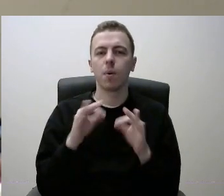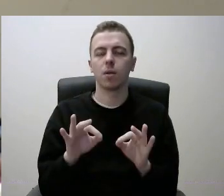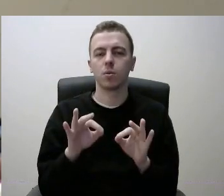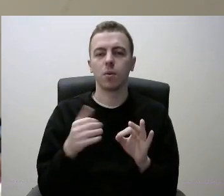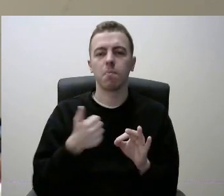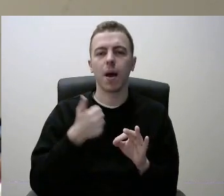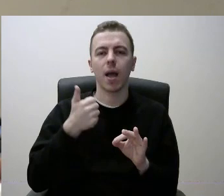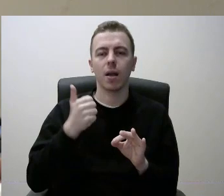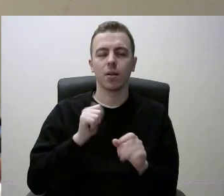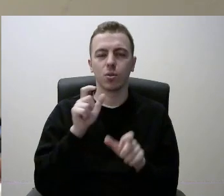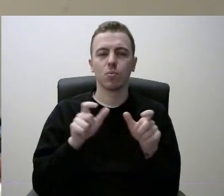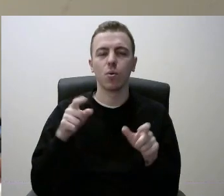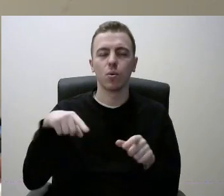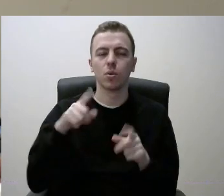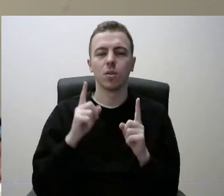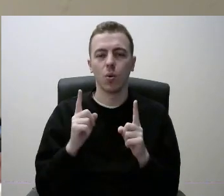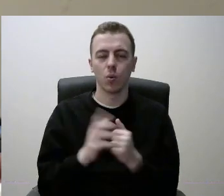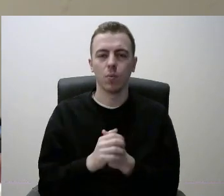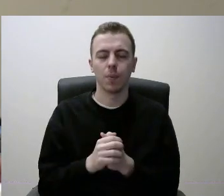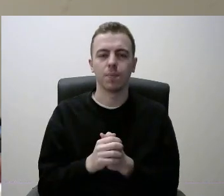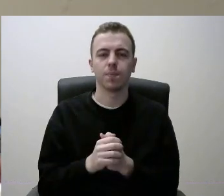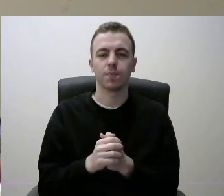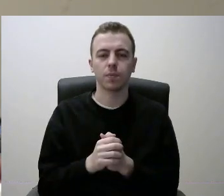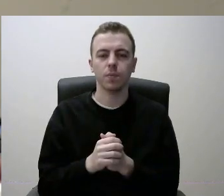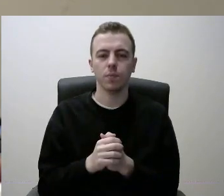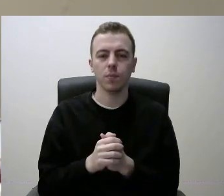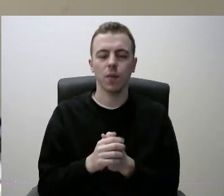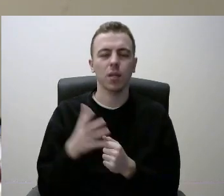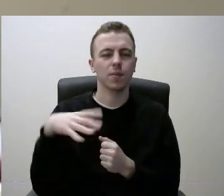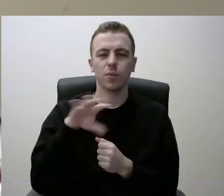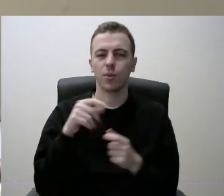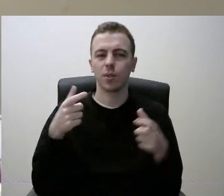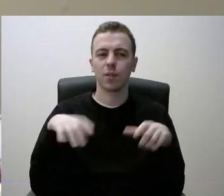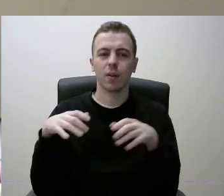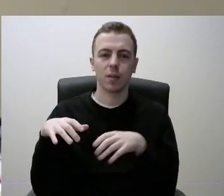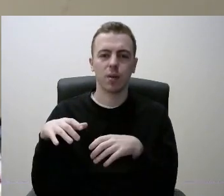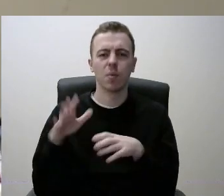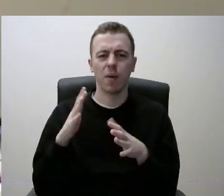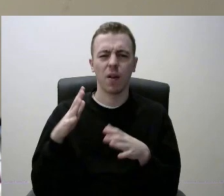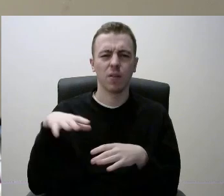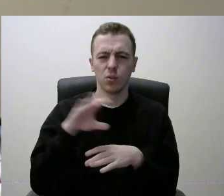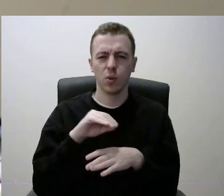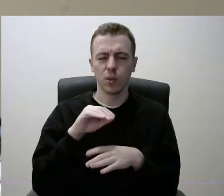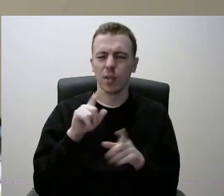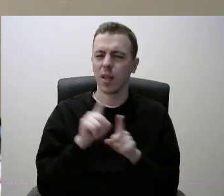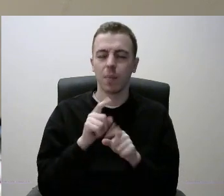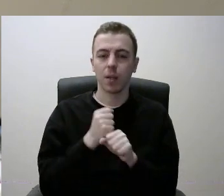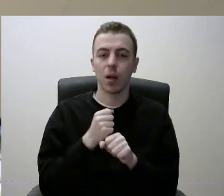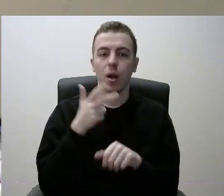miestiečių saugumą? Beveik visose savivaldybėse, nebeveiko visose kartoja tą patį